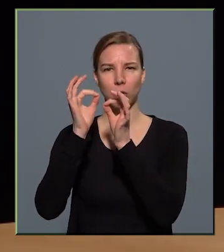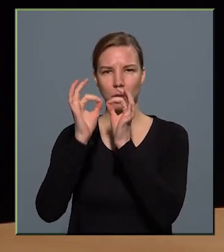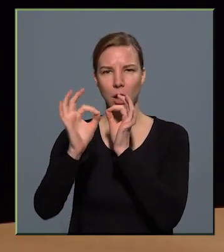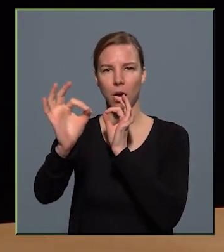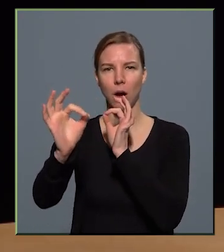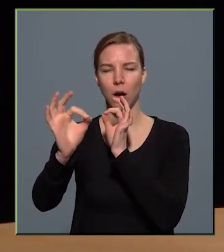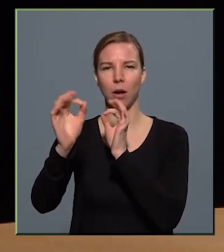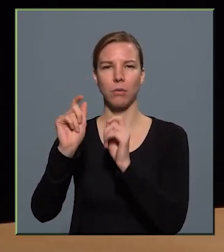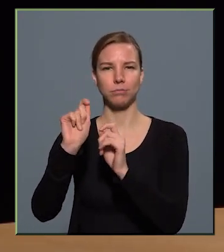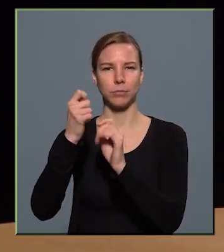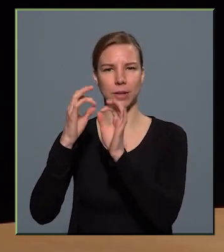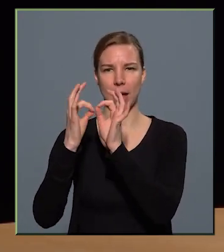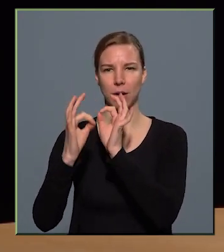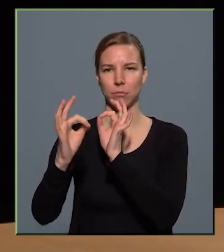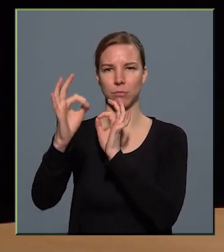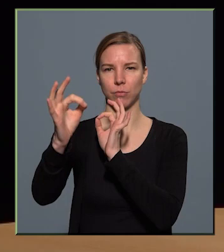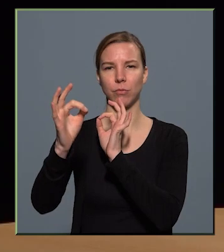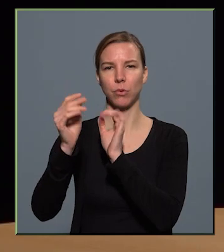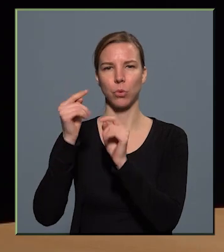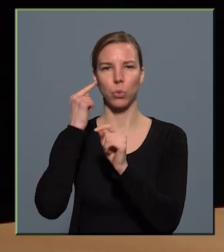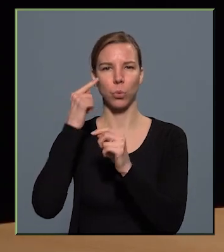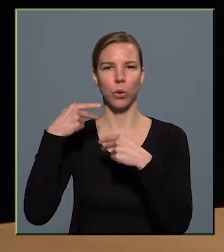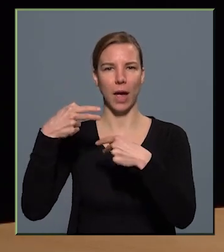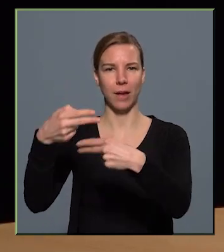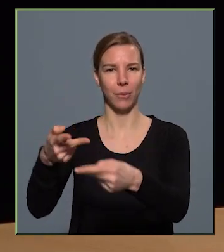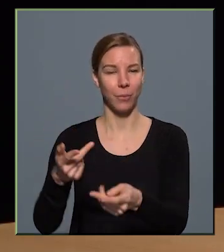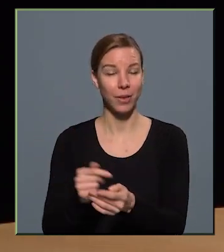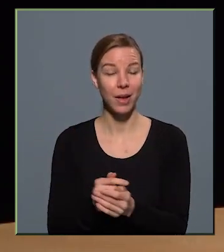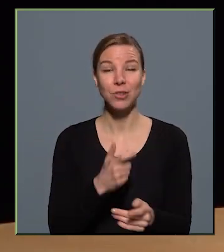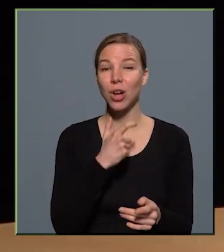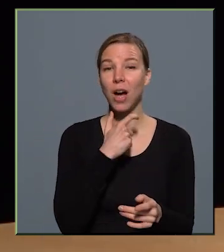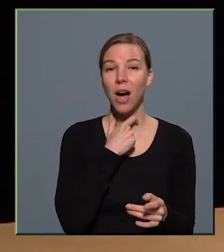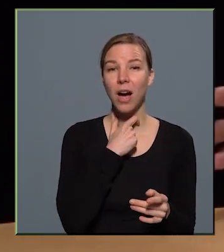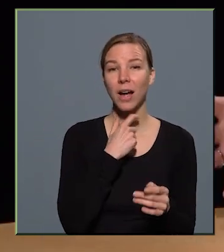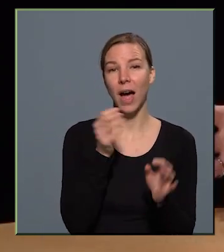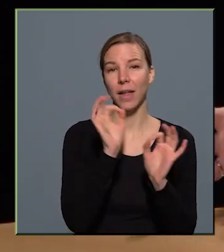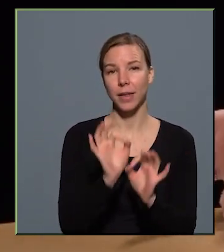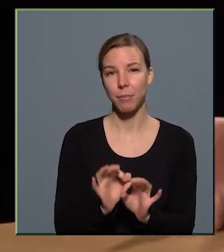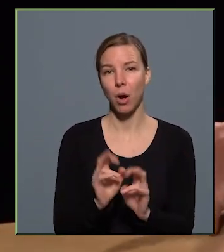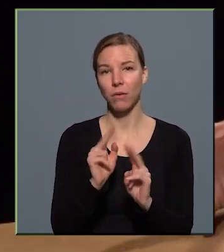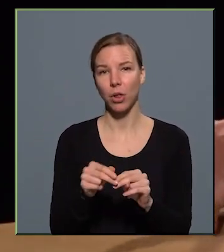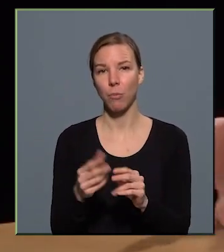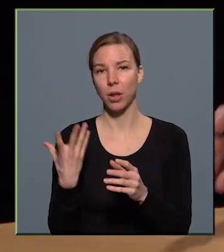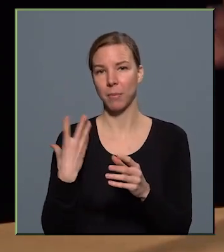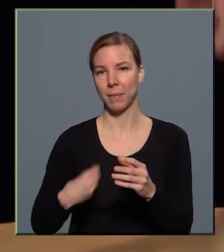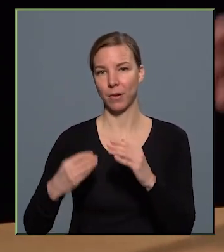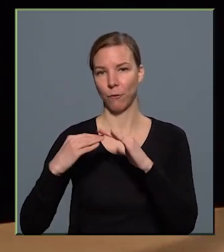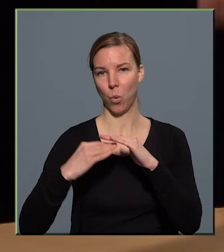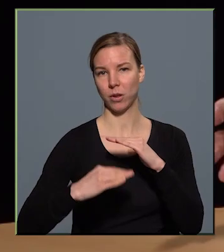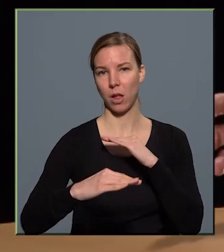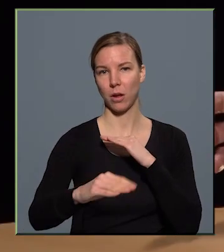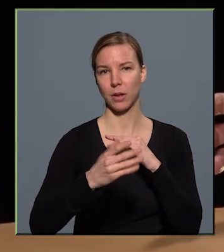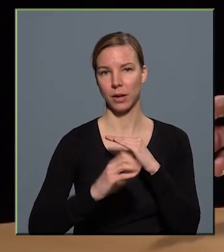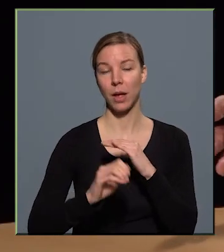aztán A-ból B-be jusson például a villamosenergia. És akkor a gáziparról nem is beszéltünk, bocsánat, mi meg ugye a föld alatti rendszeren működik, néha látunk